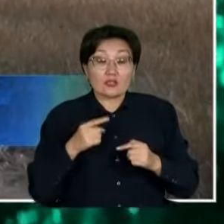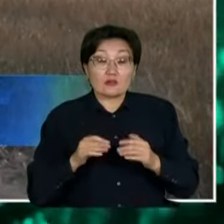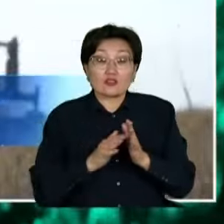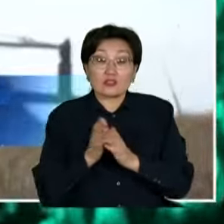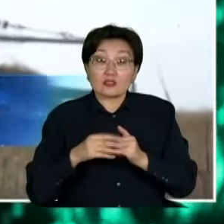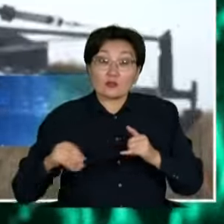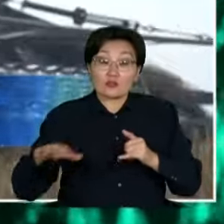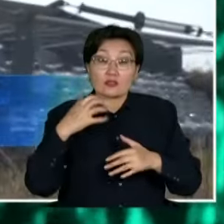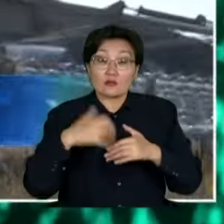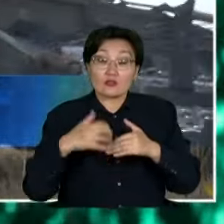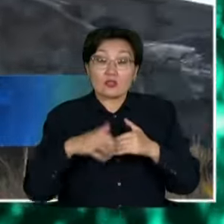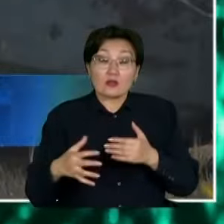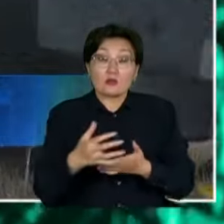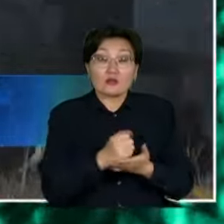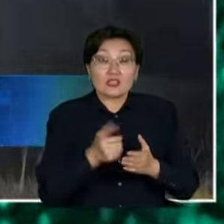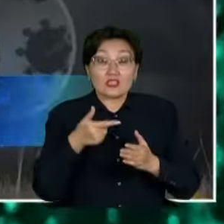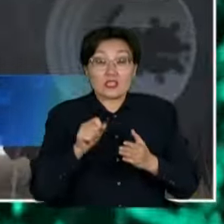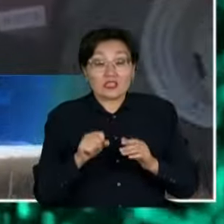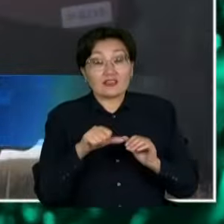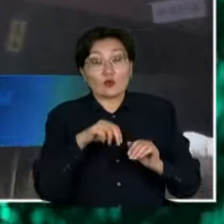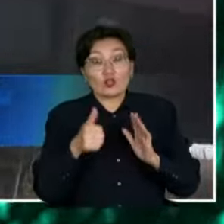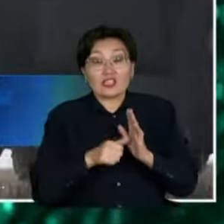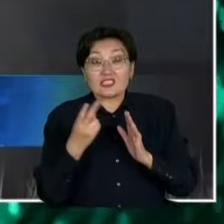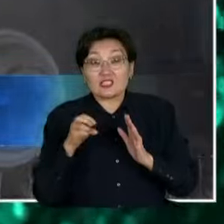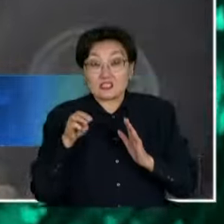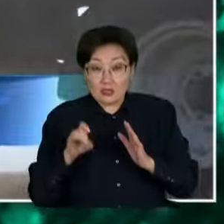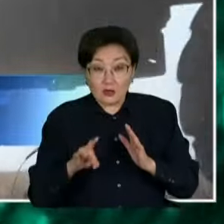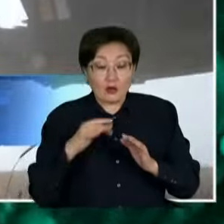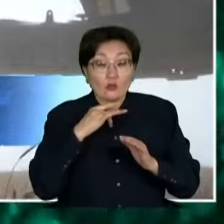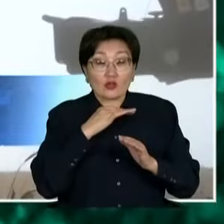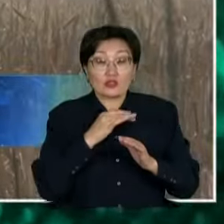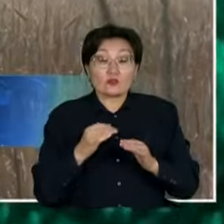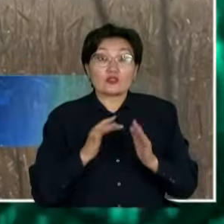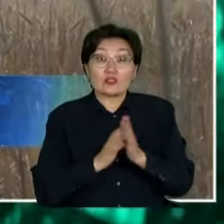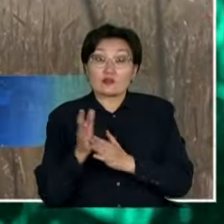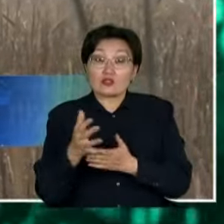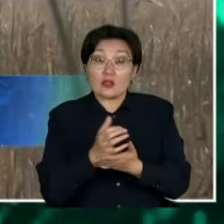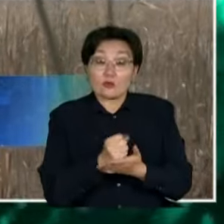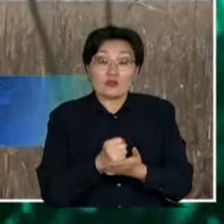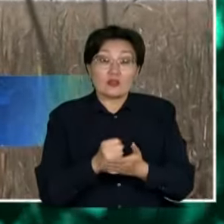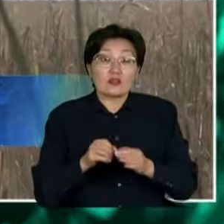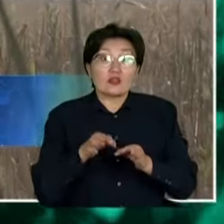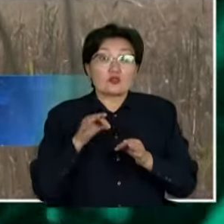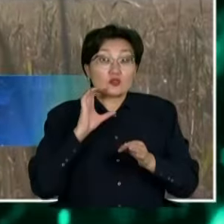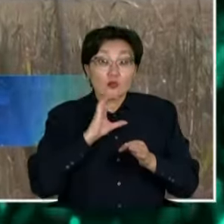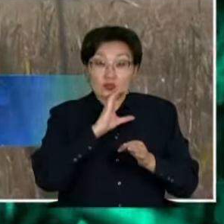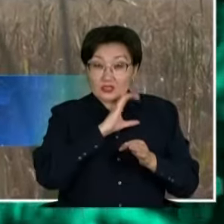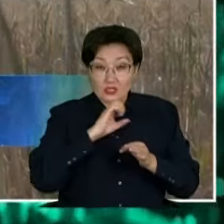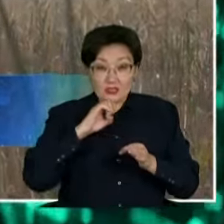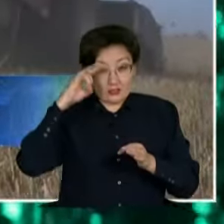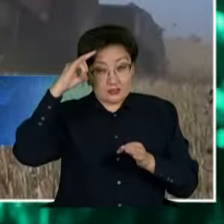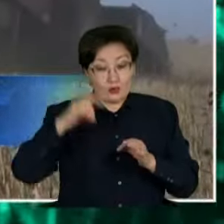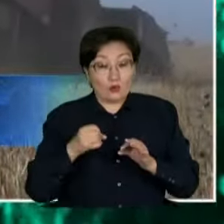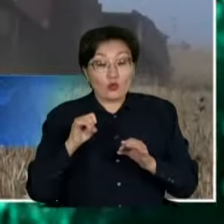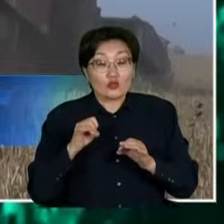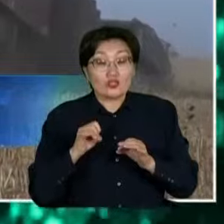алқаптардағы орташа өнімділік гектарына 16 центнерді құраған. Ең көп астық жинаған өңірлер қатарында солтүстік және оңтүстік Қазақстан